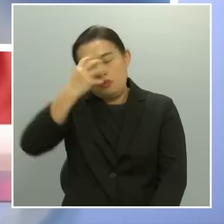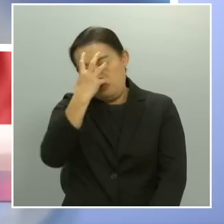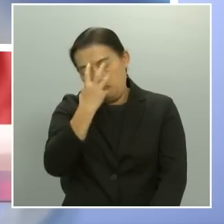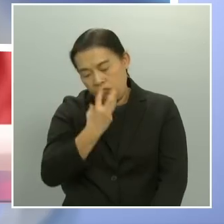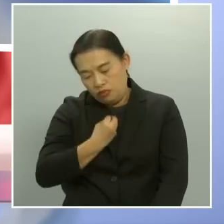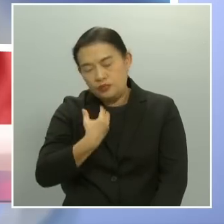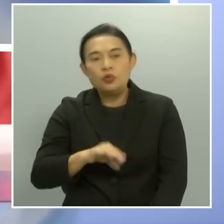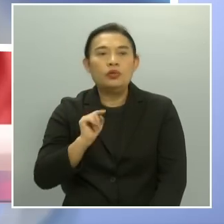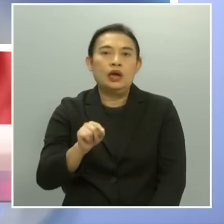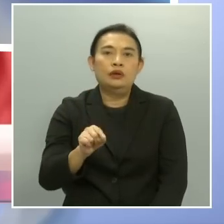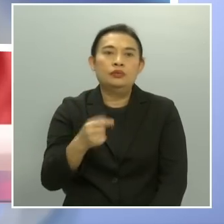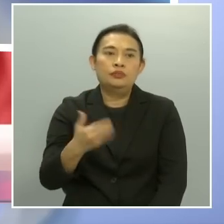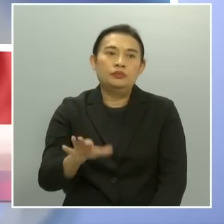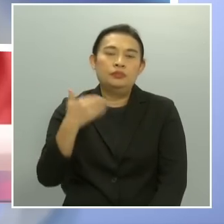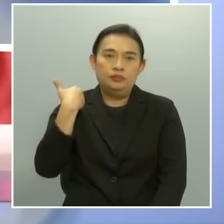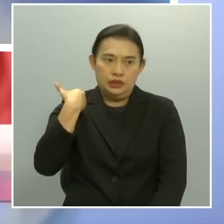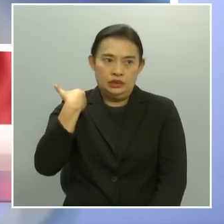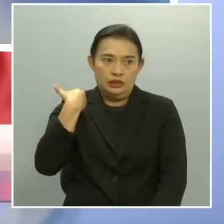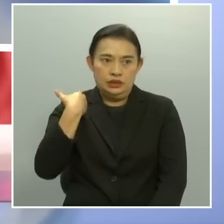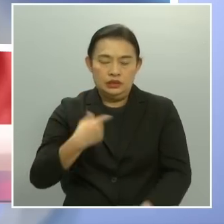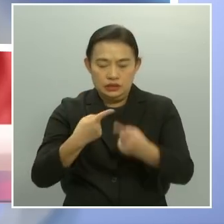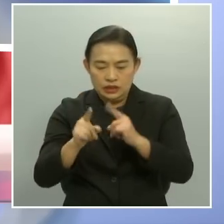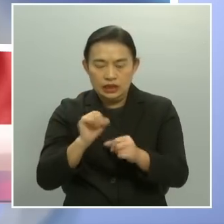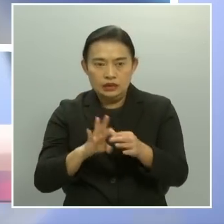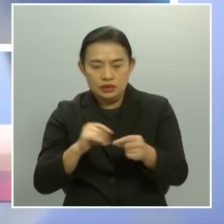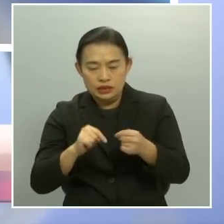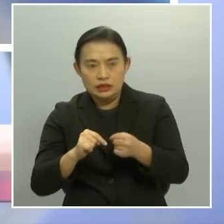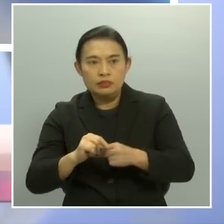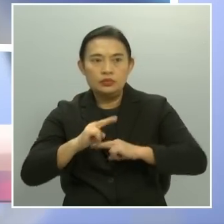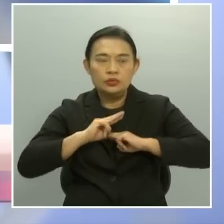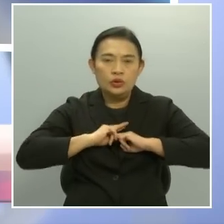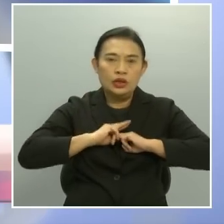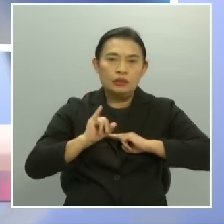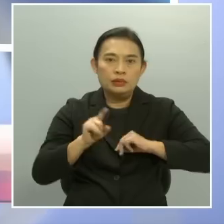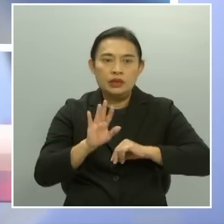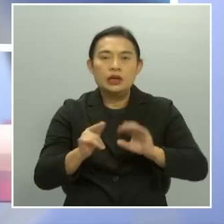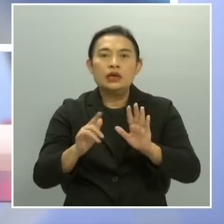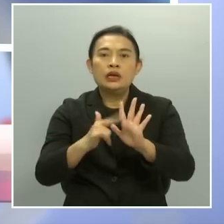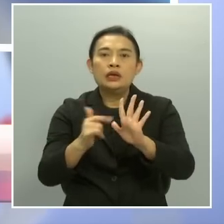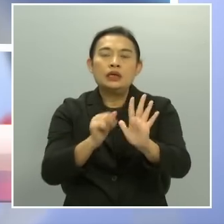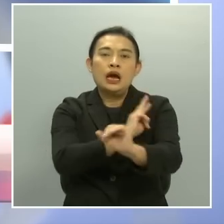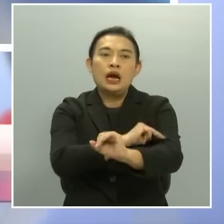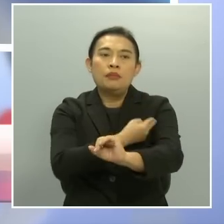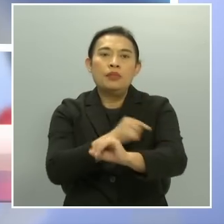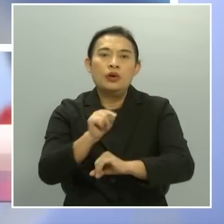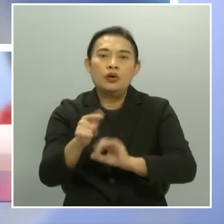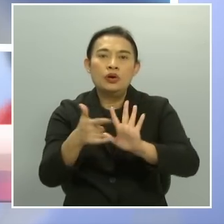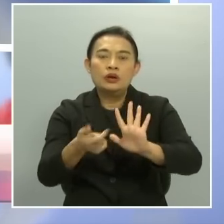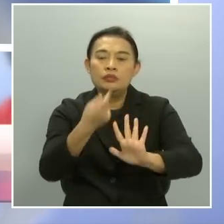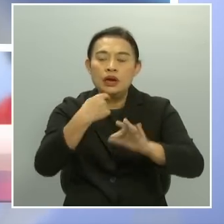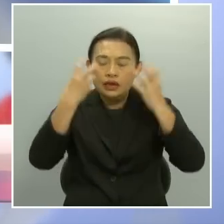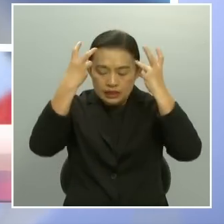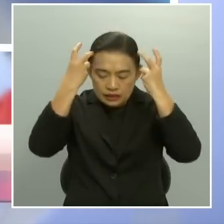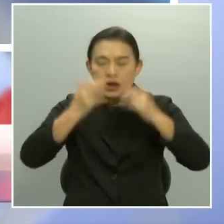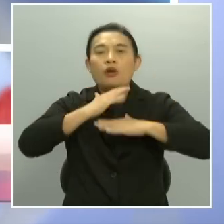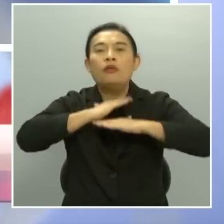ต่มันไม่ได้ถึงขั้นที่ว่าจะต้องทำร้ายตัวเองหรืออะไรอย่างนั้นเพราะว่ายาที่หมอให้นี่ก็เป็นประเภทยาคลายเครียดล